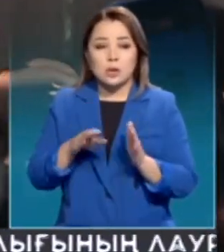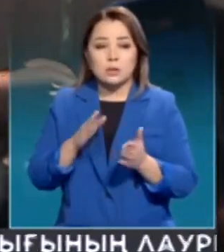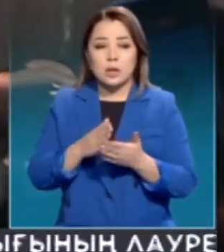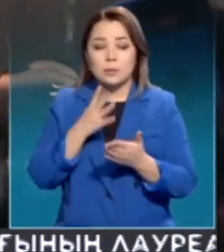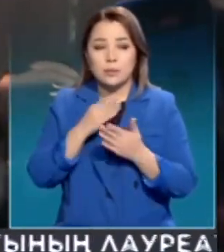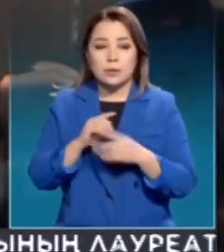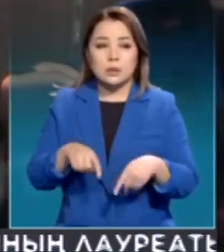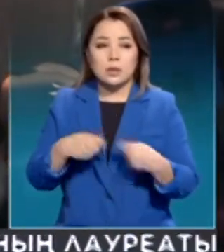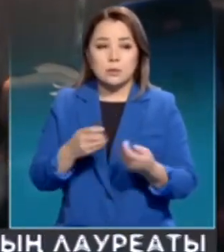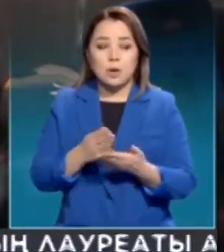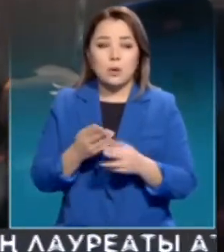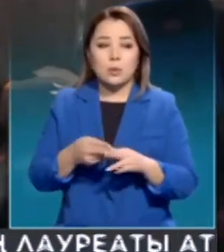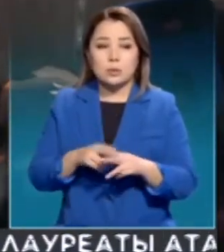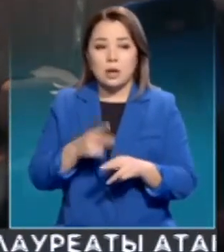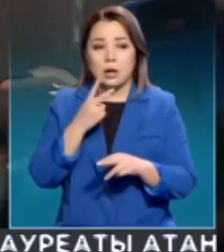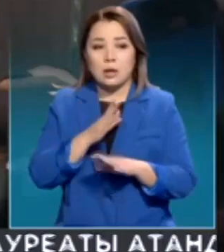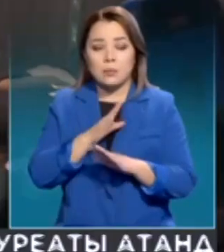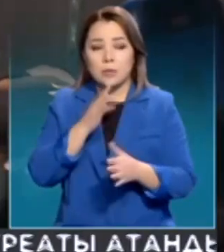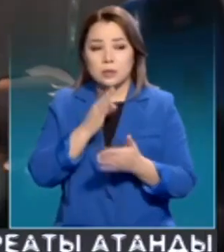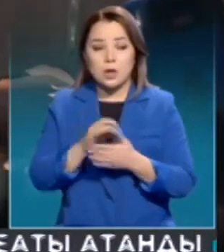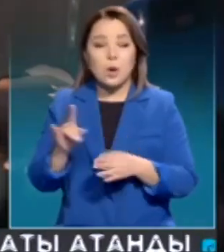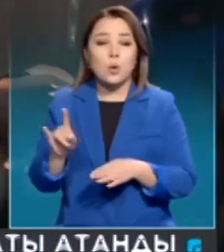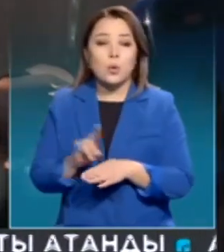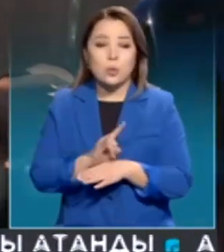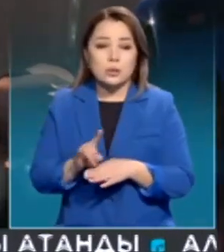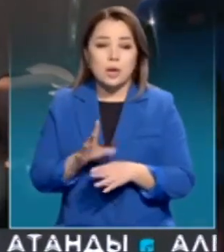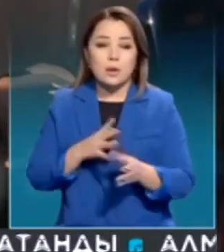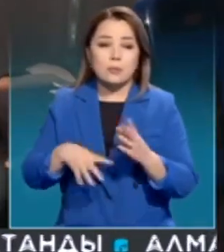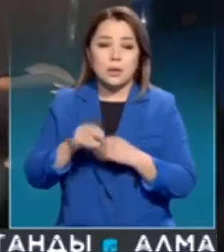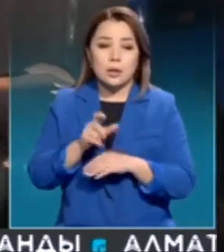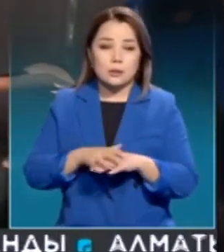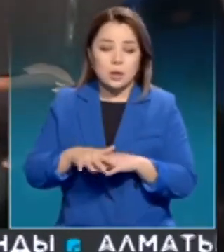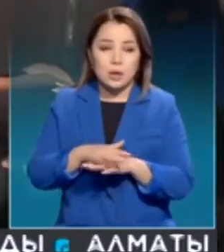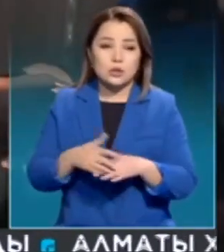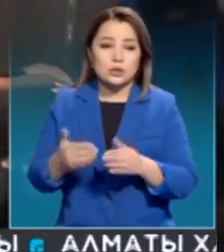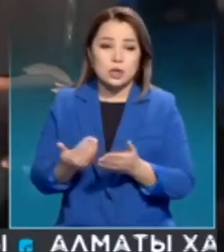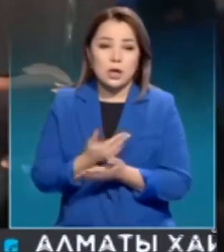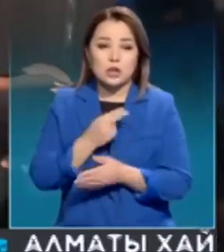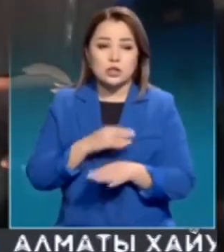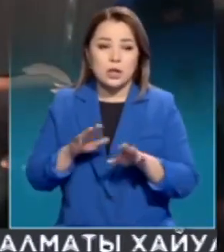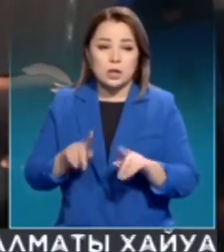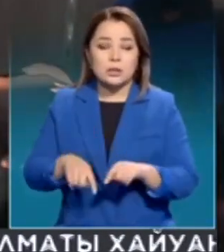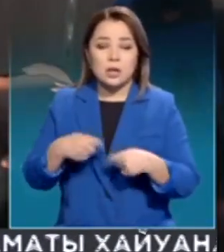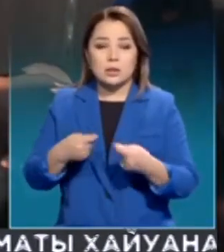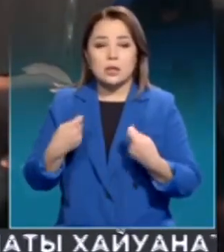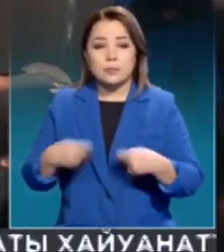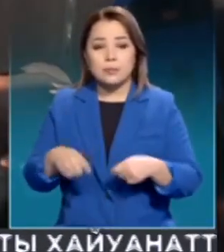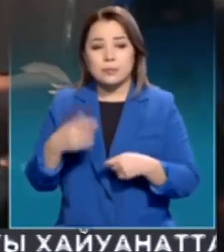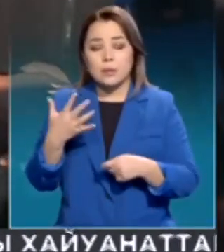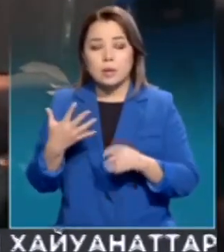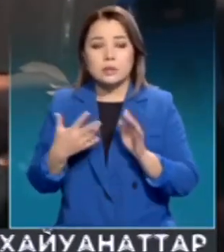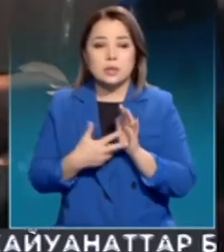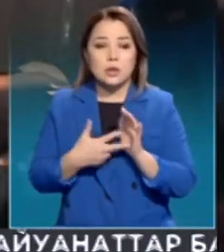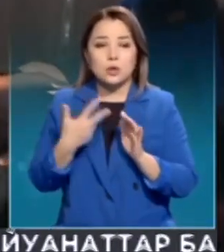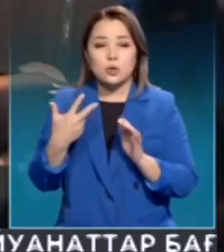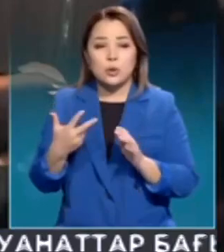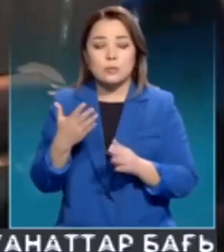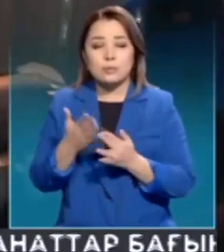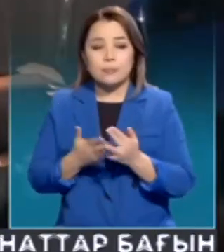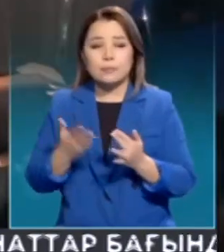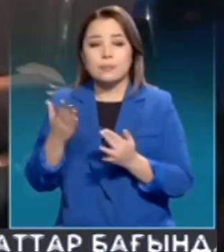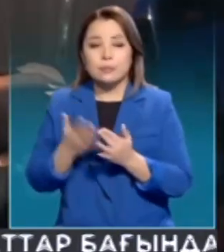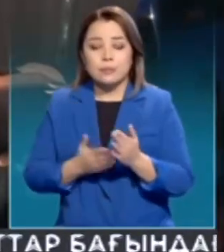бергендігі туралы. Но содан қарамастан өтірік айтып, бүткіл халыққа жаңа жерлерді сатады. Даже 3 соткадан, 5 соткадан, 8 соткадан